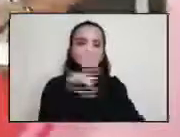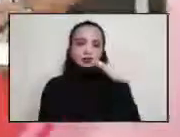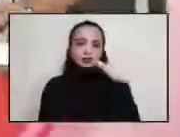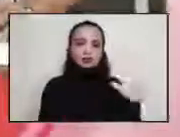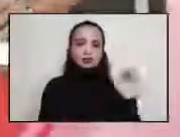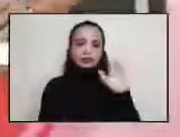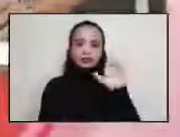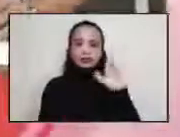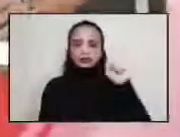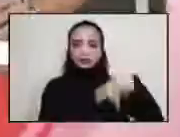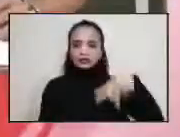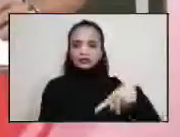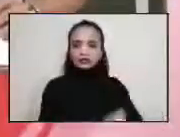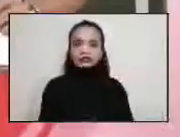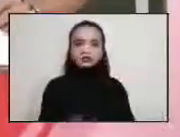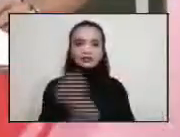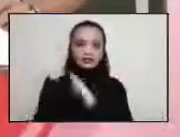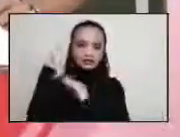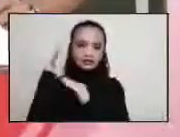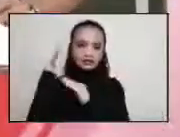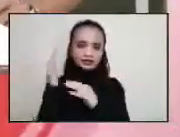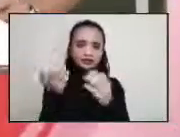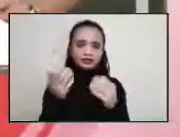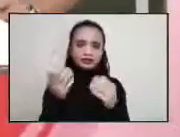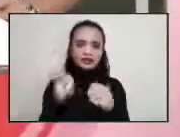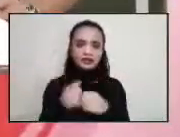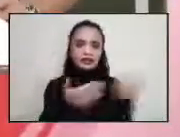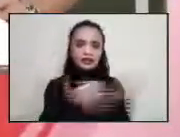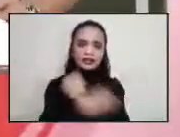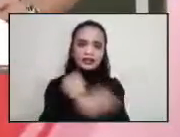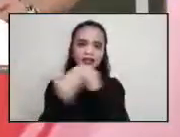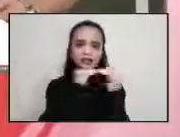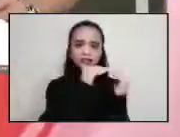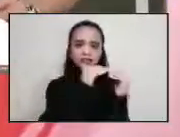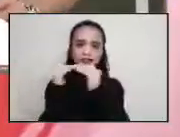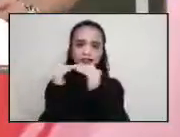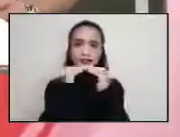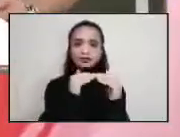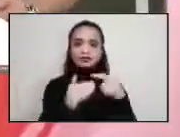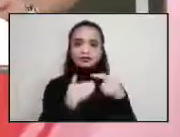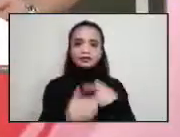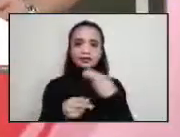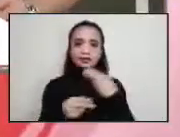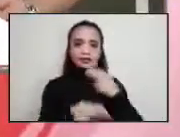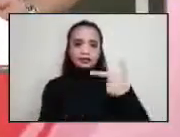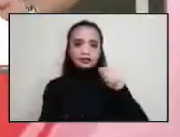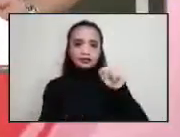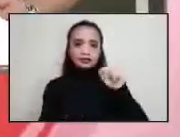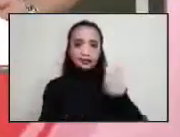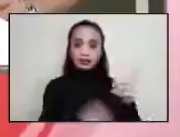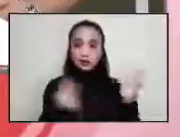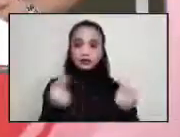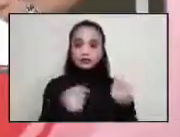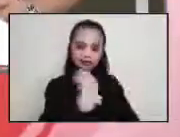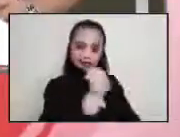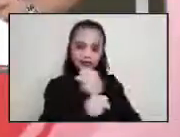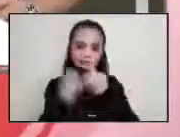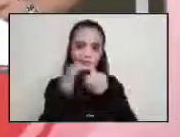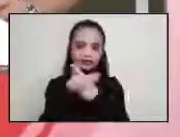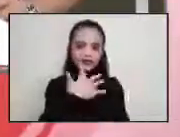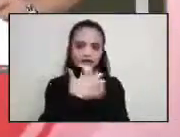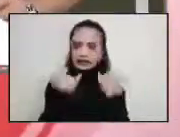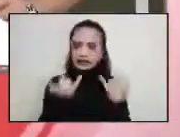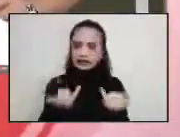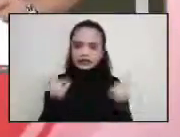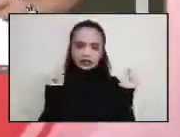vaccine. Ganun din sa Manila Bulletin, Pfizer vaccine approved for emergency use dito sa Pilipinas. Dayan, ganun